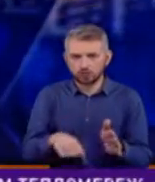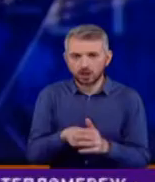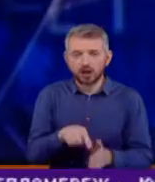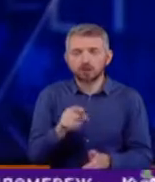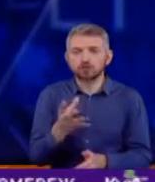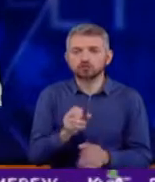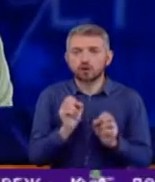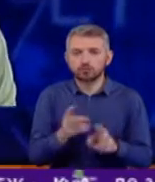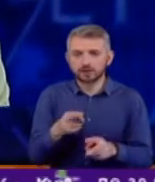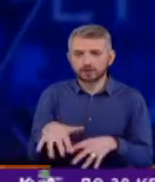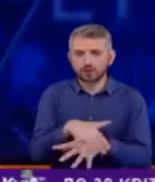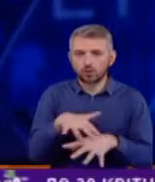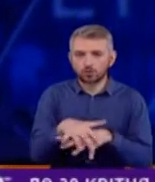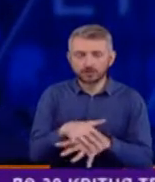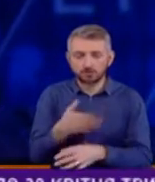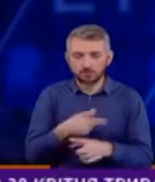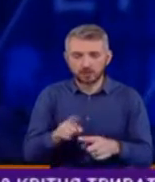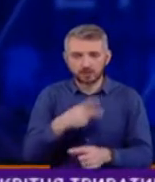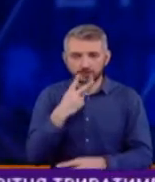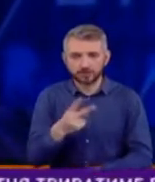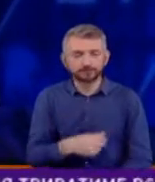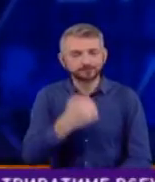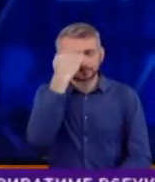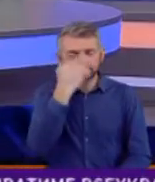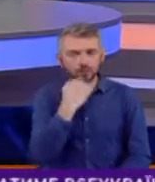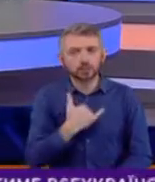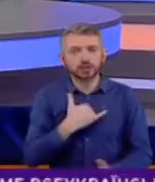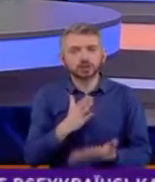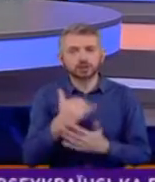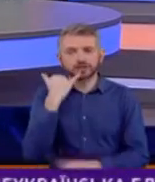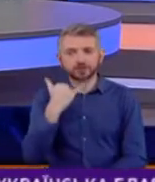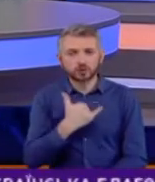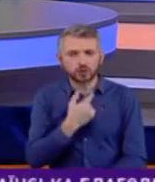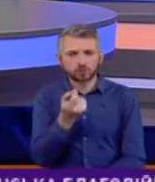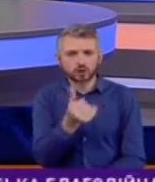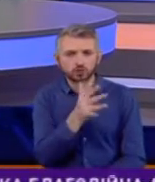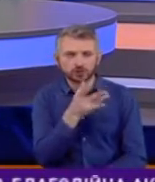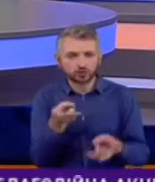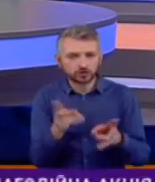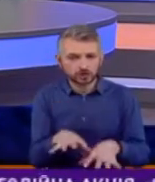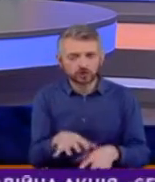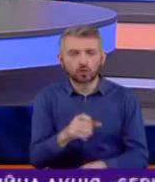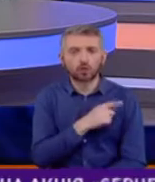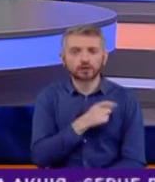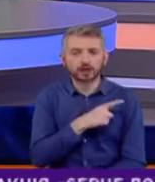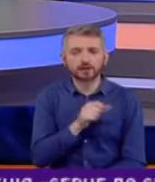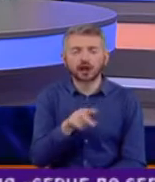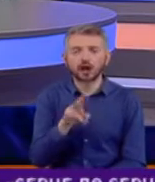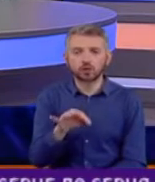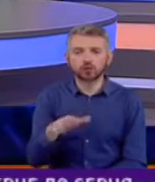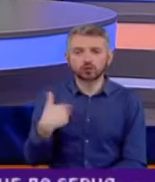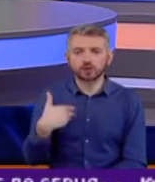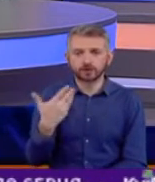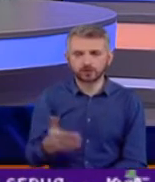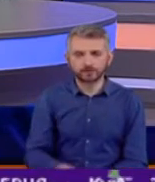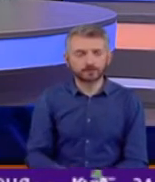для общества, и мы это видим. Дякую, Олена. У нас є телефонний дзвінок, не так багато часу, але Одеса, алло, добрий вечір.